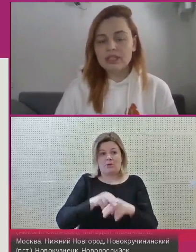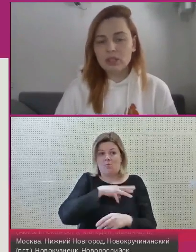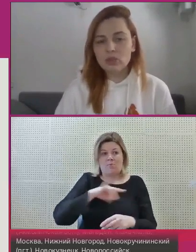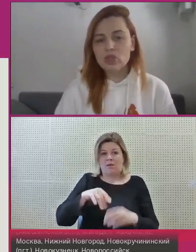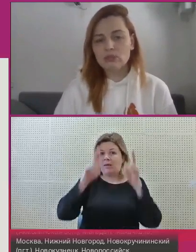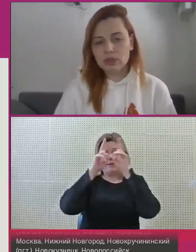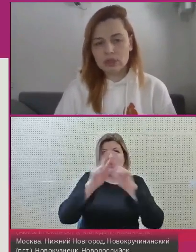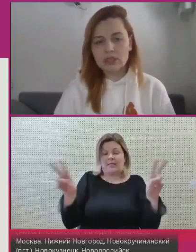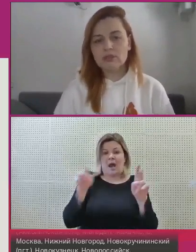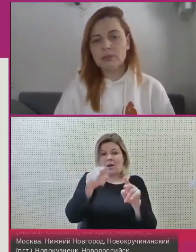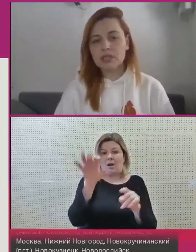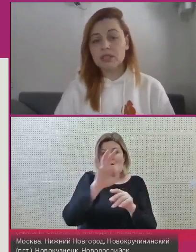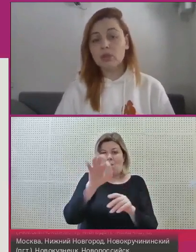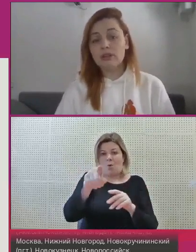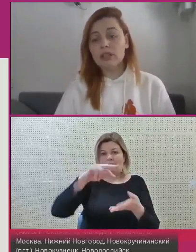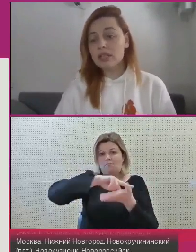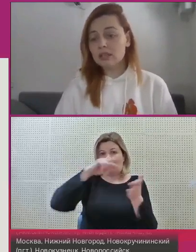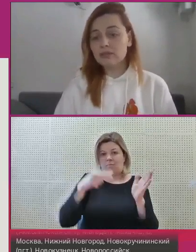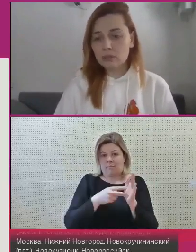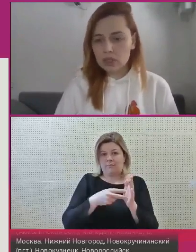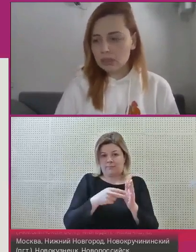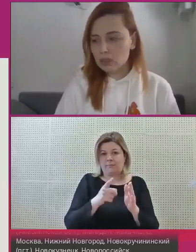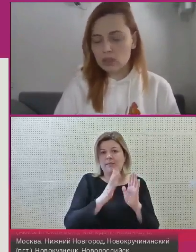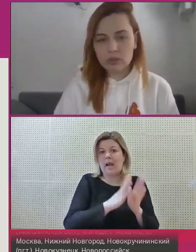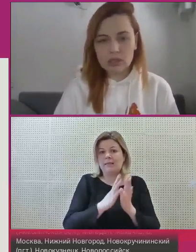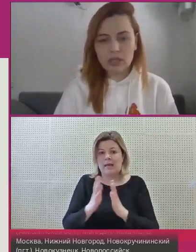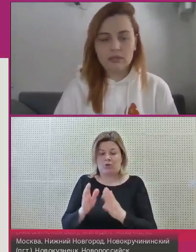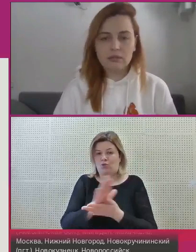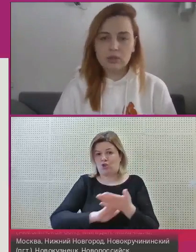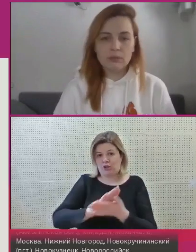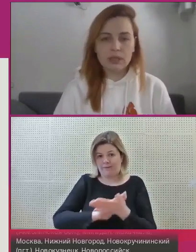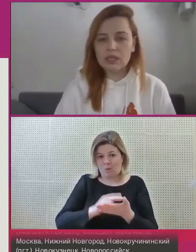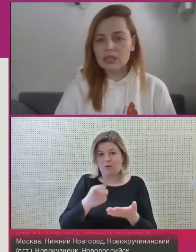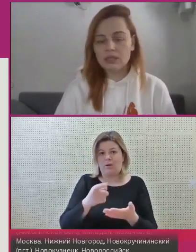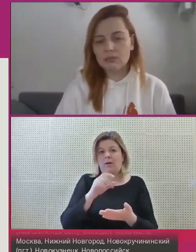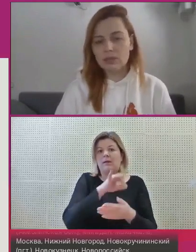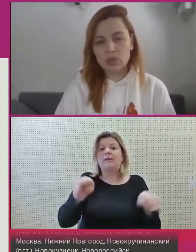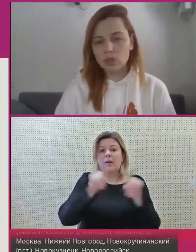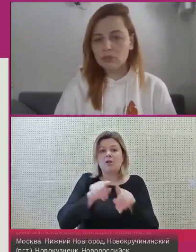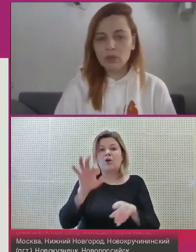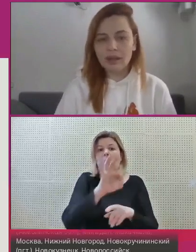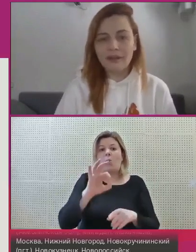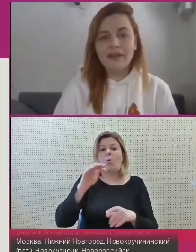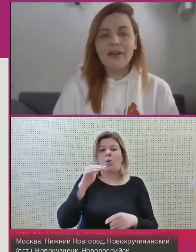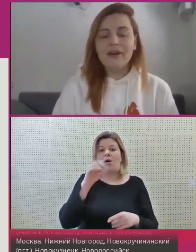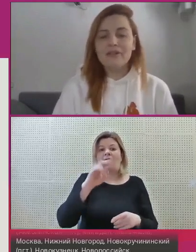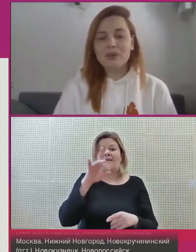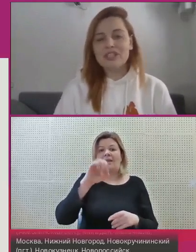про стратегию ничего. Естественно, про стратегию фандрайзинга в том числе мы ничего не знали. 8 лет назад это было еще не